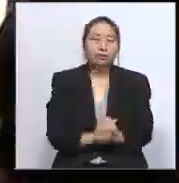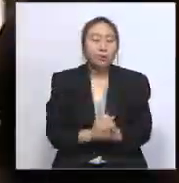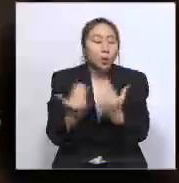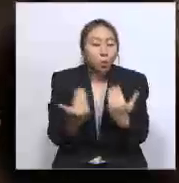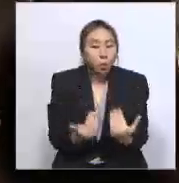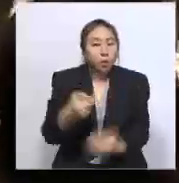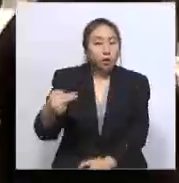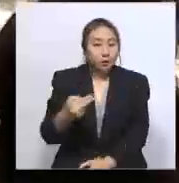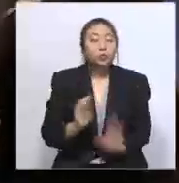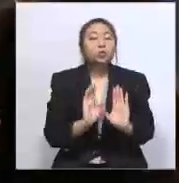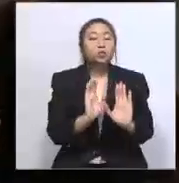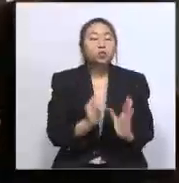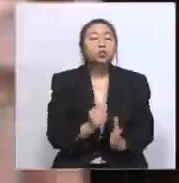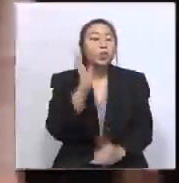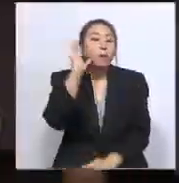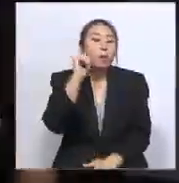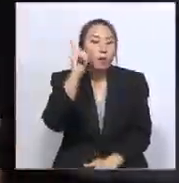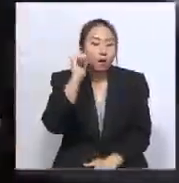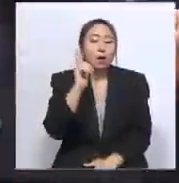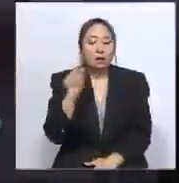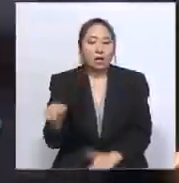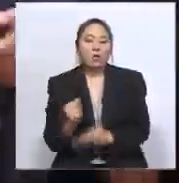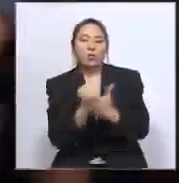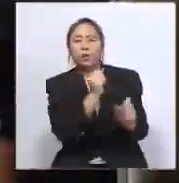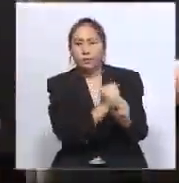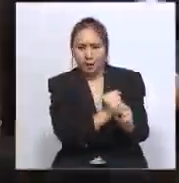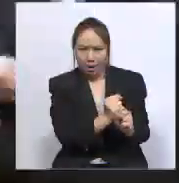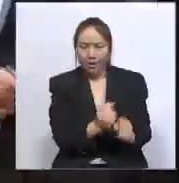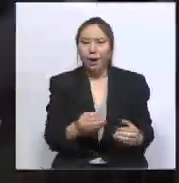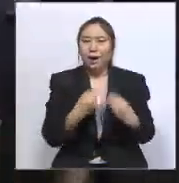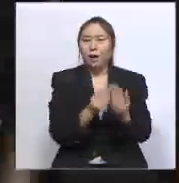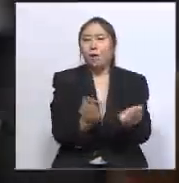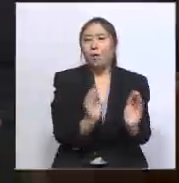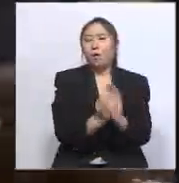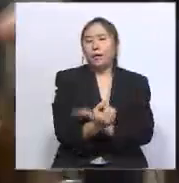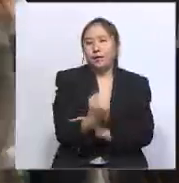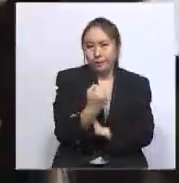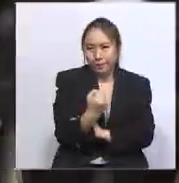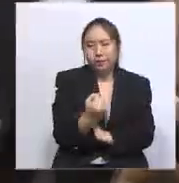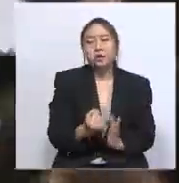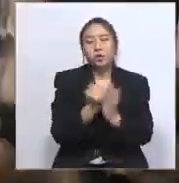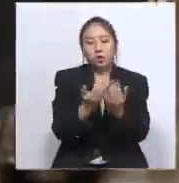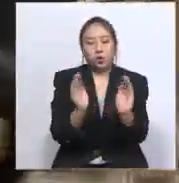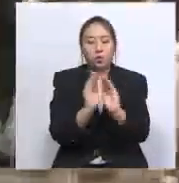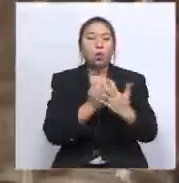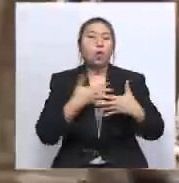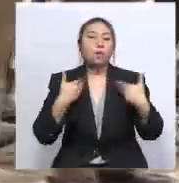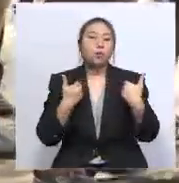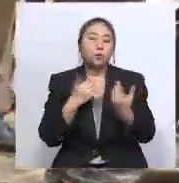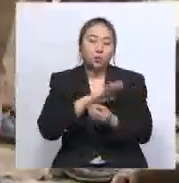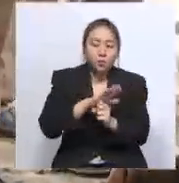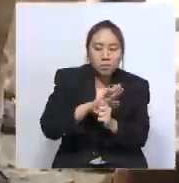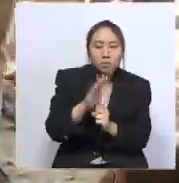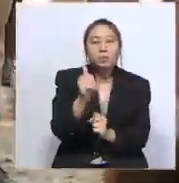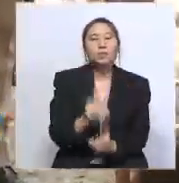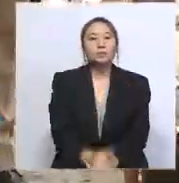านนะคะก็ฝากให้ช่วยพ่อแม่ทำงานสร้างความเข้มแข็งให้กับครอบครัวเป็นภูมิคุ้มกันที่ดีให้ครอบครัวมีความสุขอย่างพอเพียง